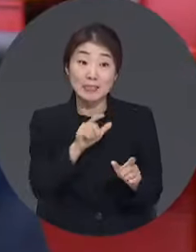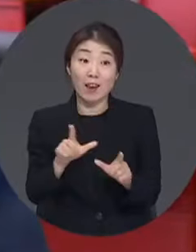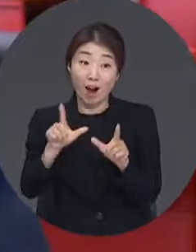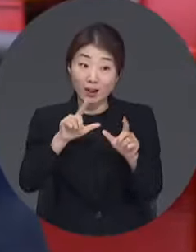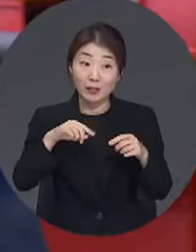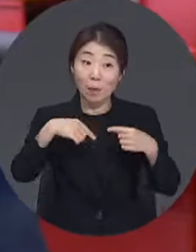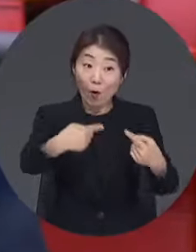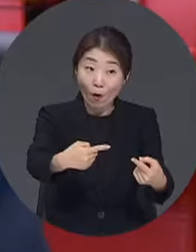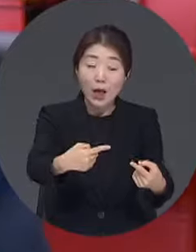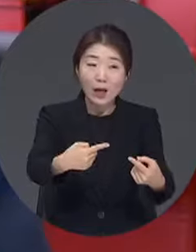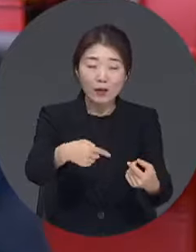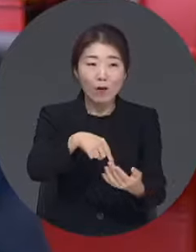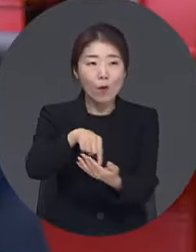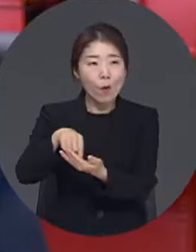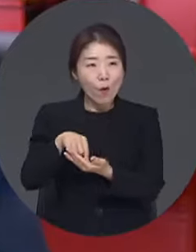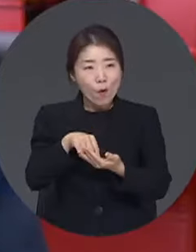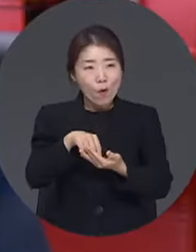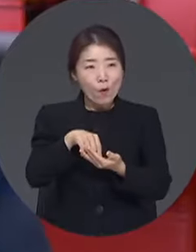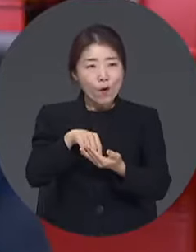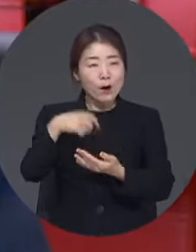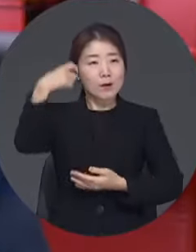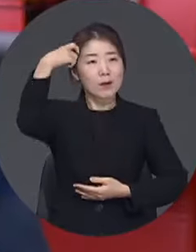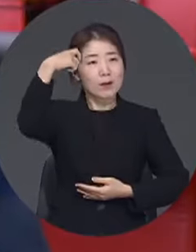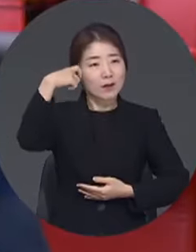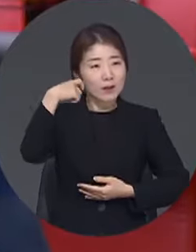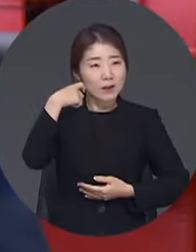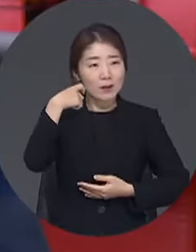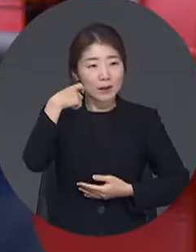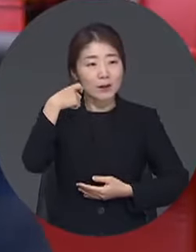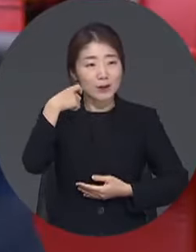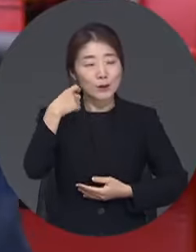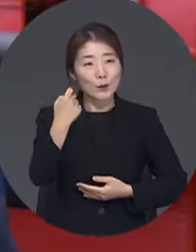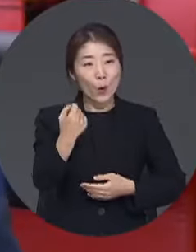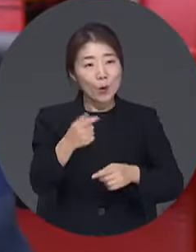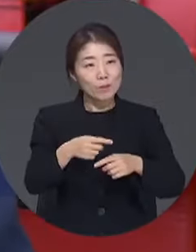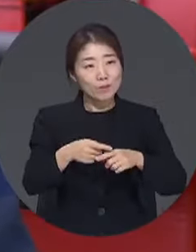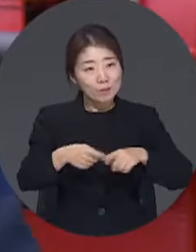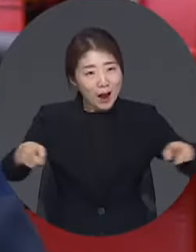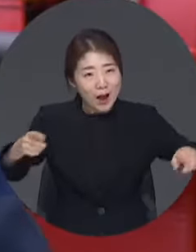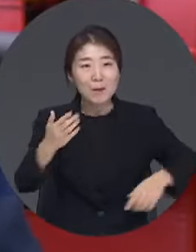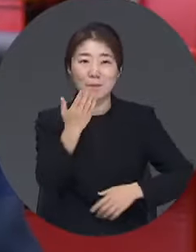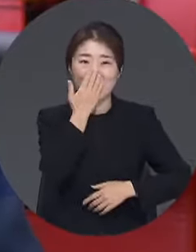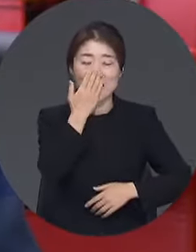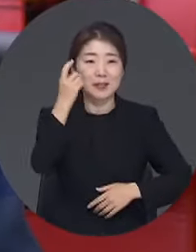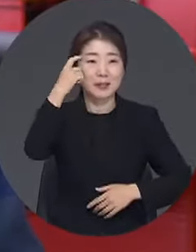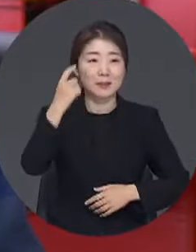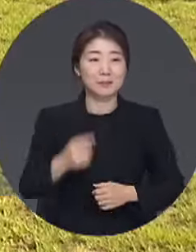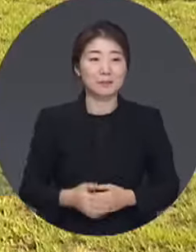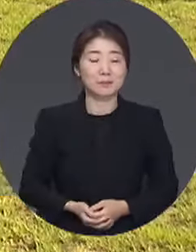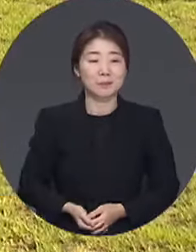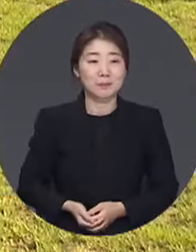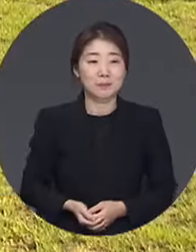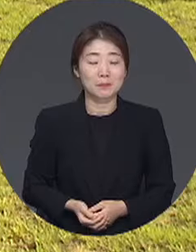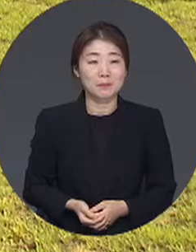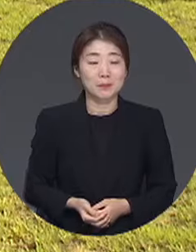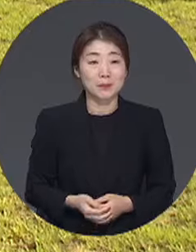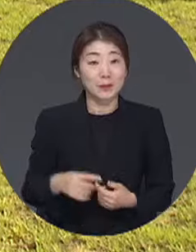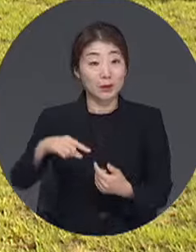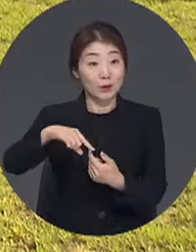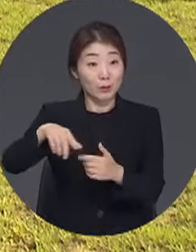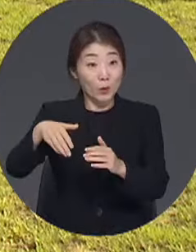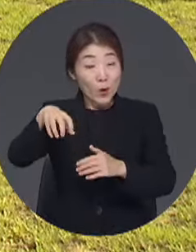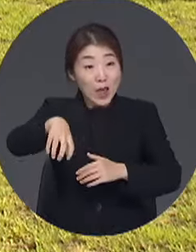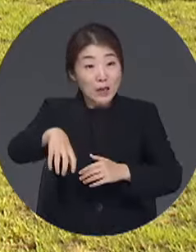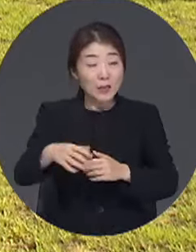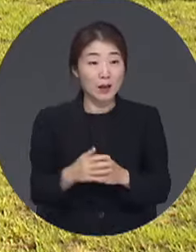해가지고 감 있 분을 있지 않을니다